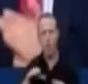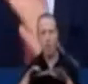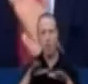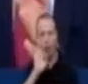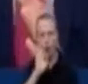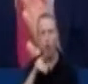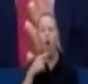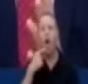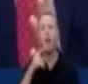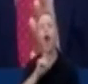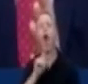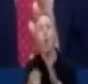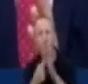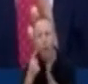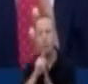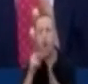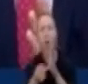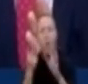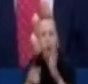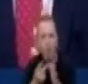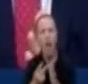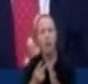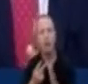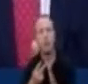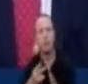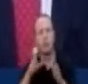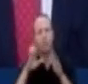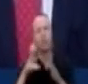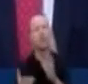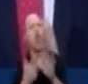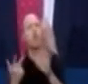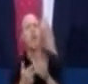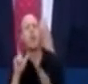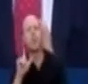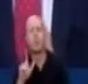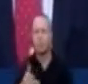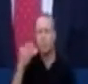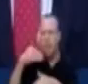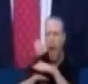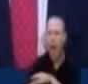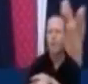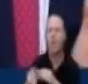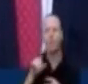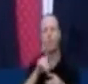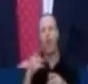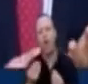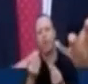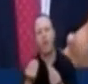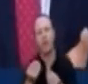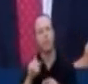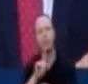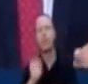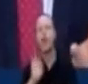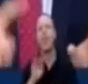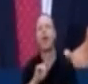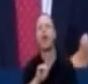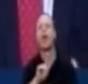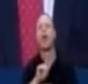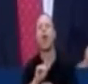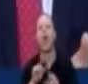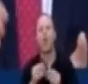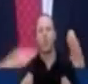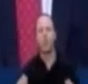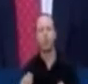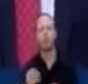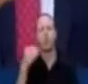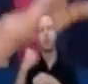ולא פעמיים ולא פעמיים, בכפוף לסייגים כאלה ואחרים. שלוש פעמים. בכפוף לסייגים כאלה ואחרים שעדיין לא התממשו סוף הסכסוך, ויתור על זכות השיבה, ויתור